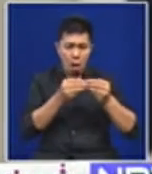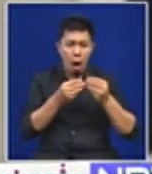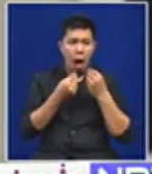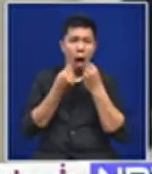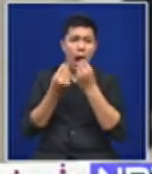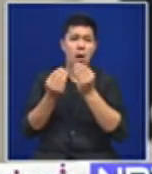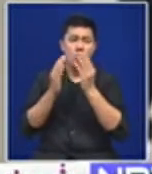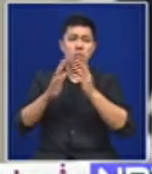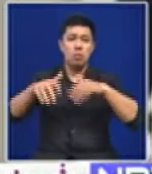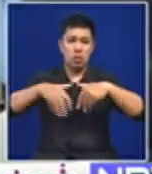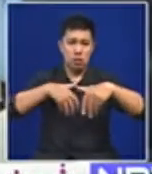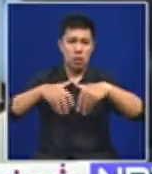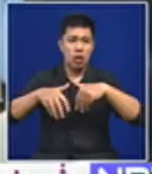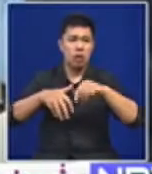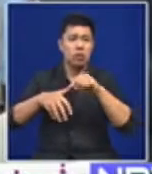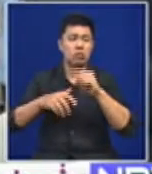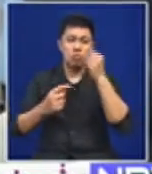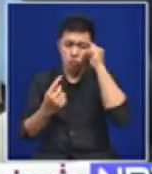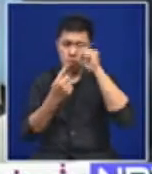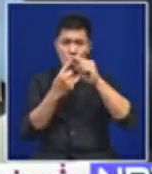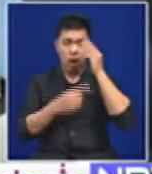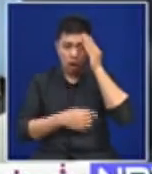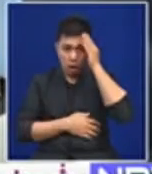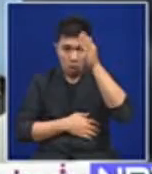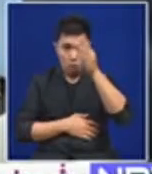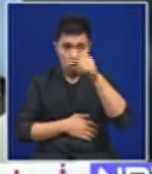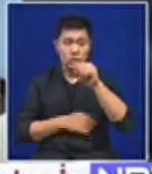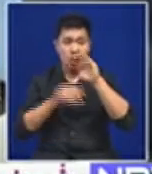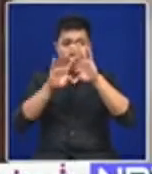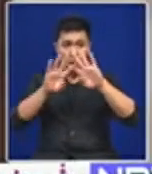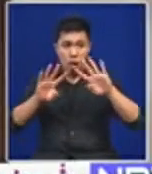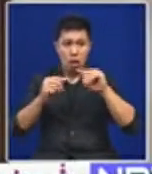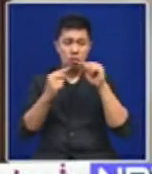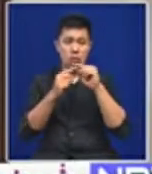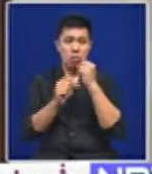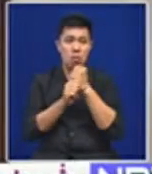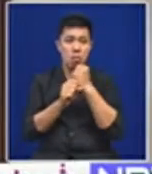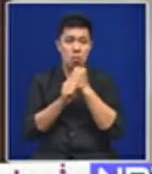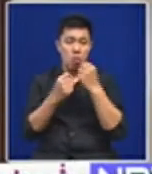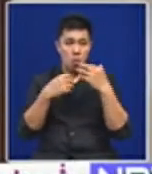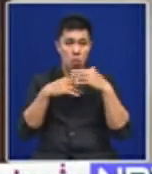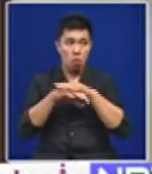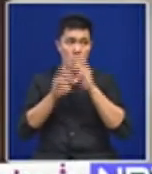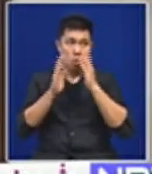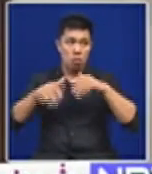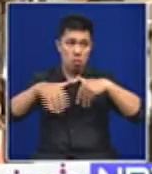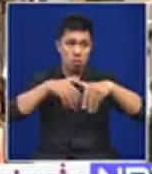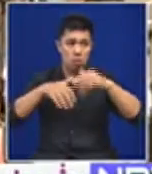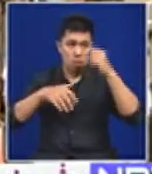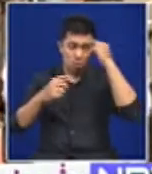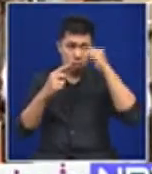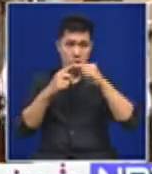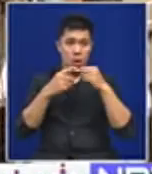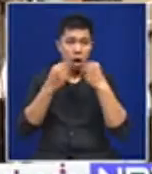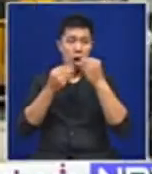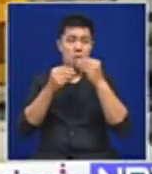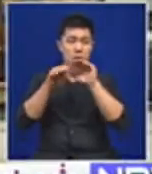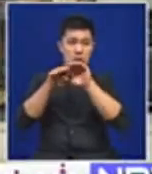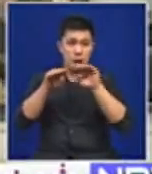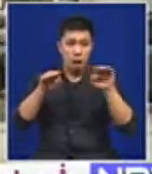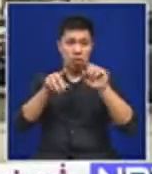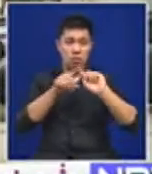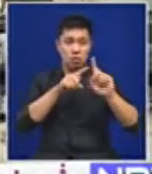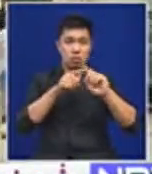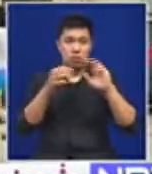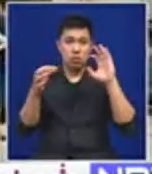ชนและความเป็นหุ้นส่วนเพื่ออนาคตอาเซียนได้ชูประเด็นการเป็นหุ้นส่วนเพื่อประชาชนยกระดับมาตรฐานความเป็นอยู่และคุ